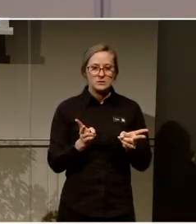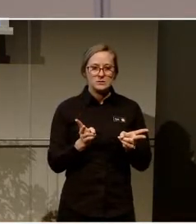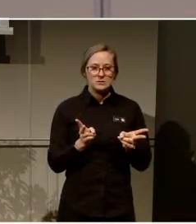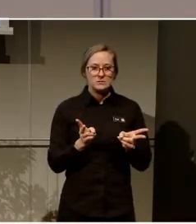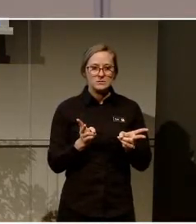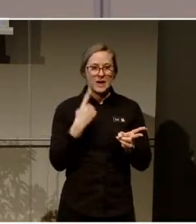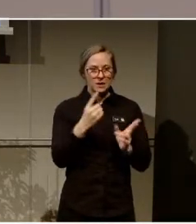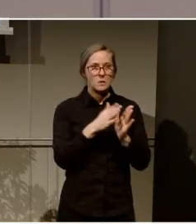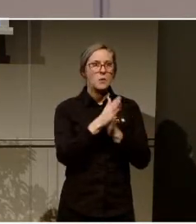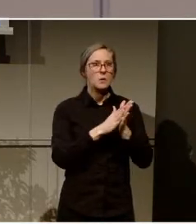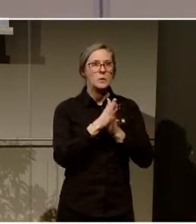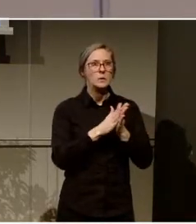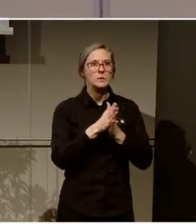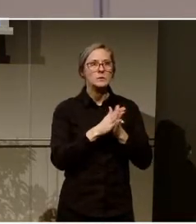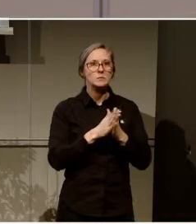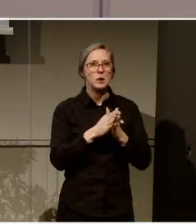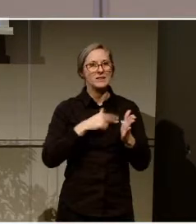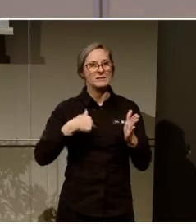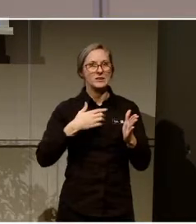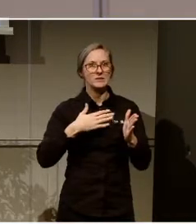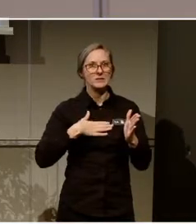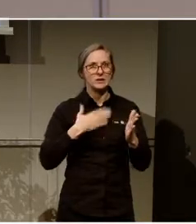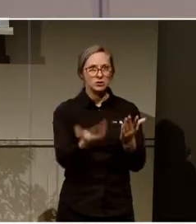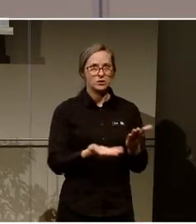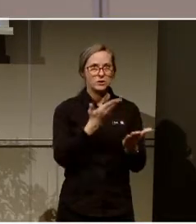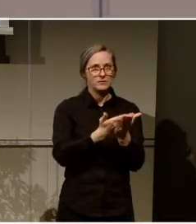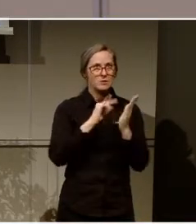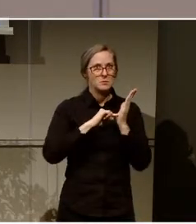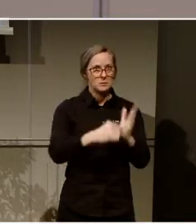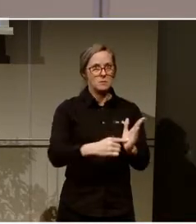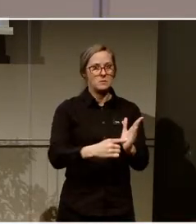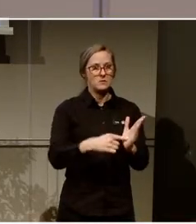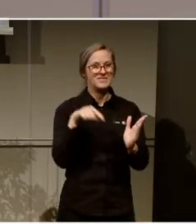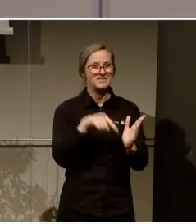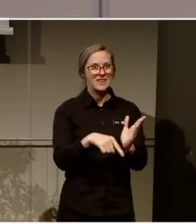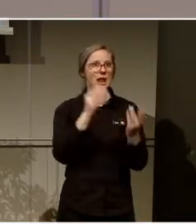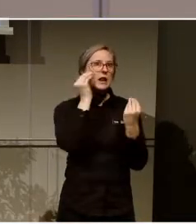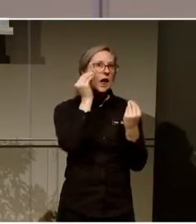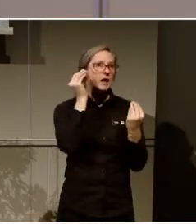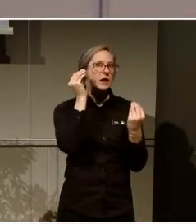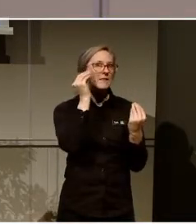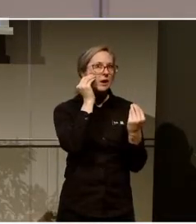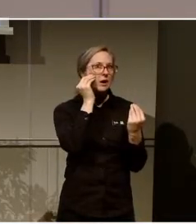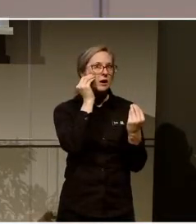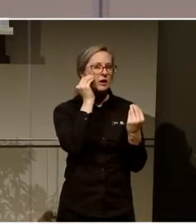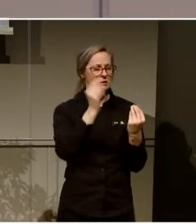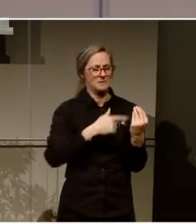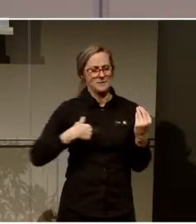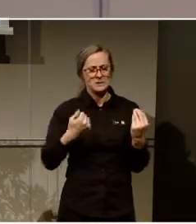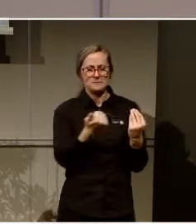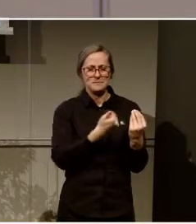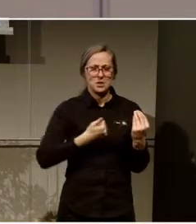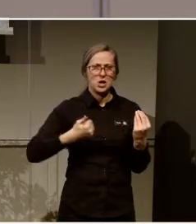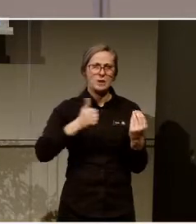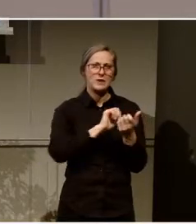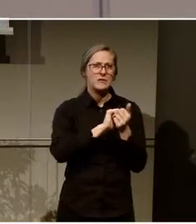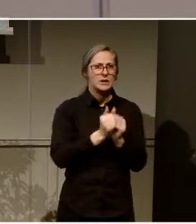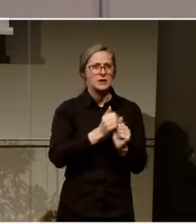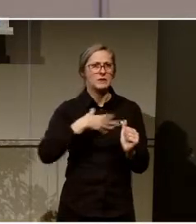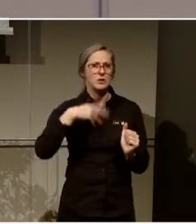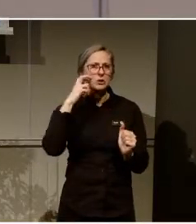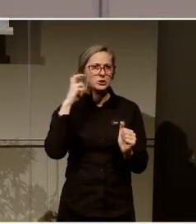en utmaning som vi verkligen vill lyfta och trycka på, det är ju det här med lärande. Att vi behöver förändra vårt